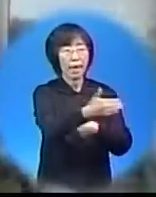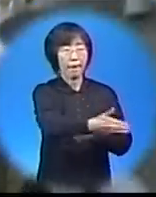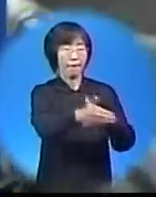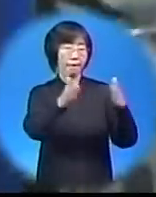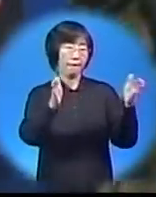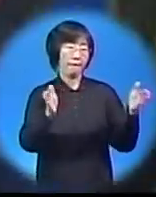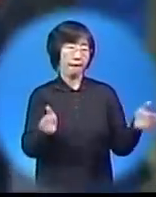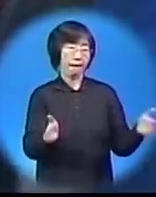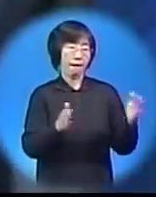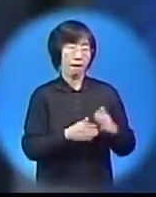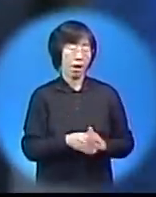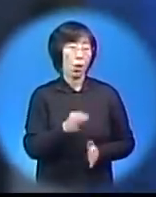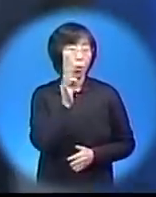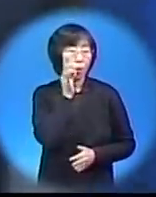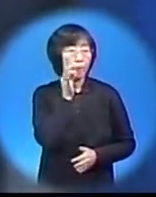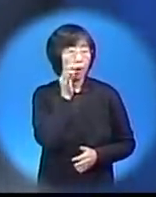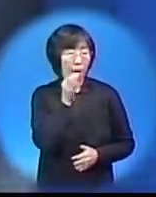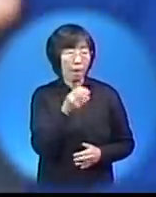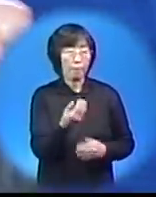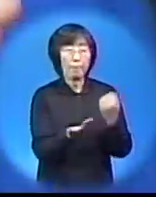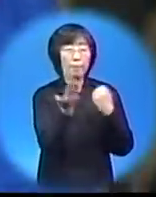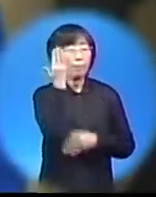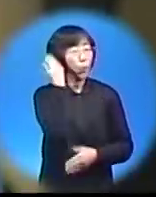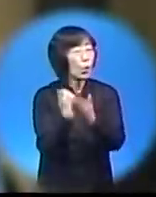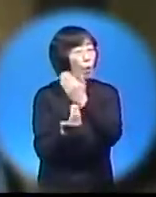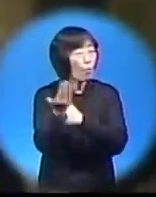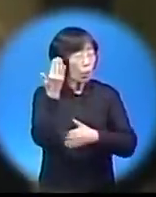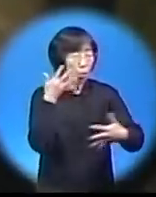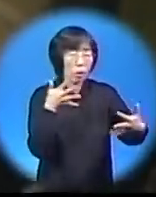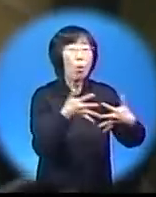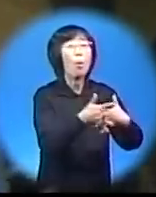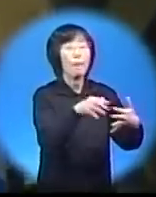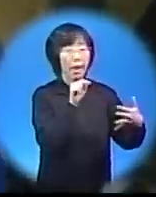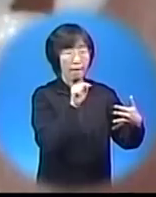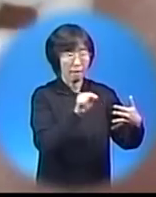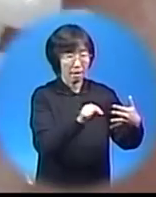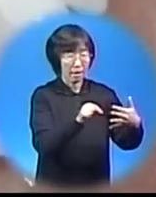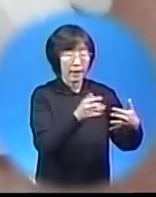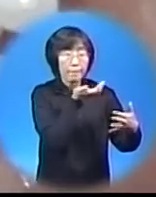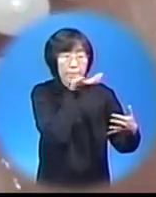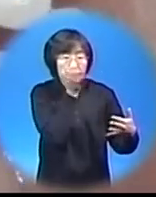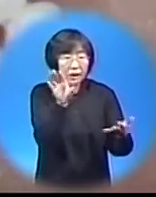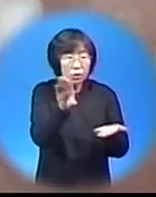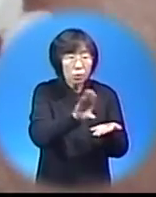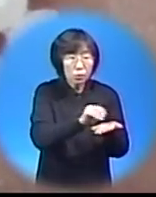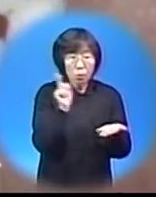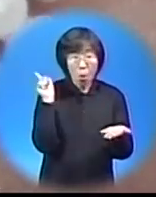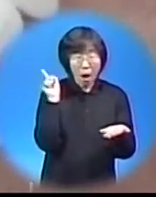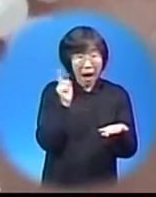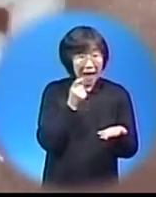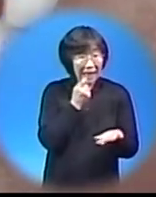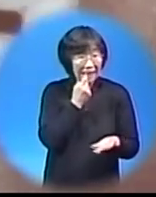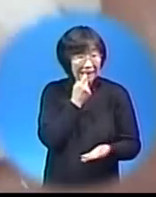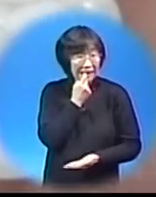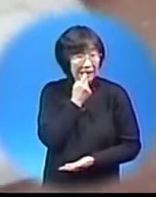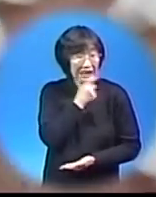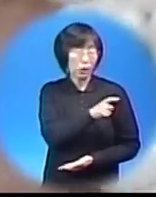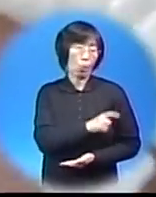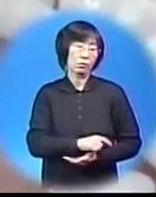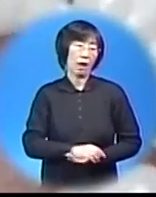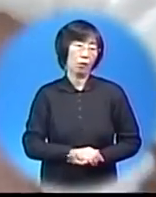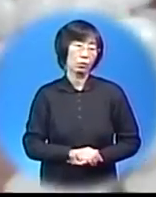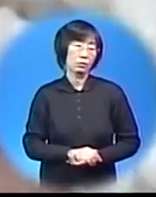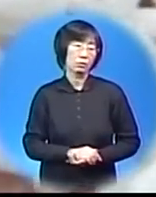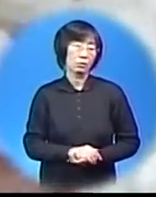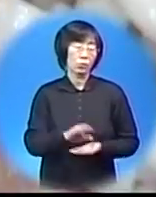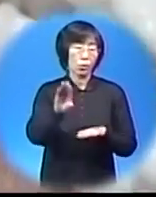米ってもともと透明ですよね、 はい、 で水を吸うとこういう風に白くなってきます。で、まあ、この吸わし加減が、まあ、